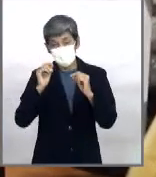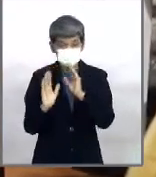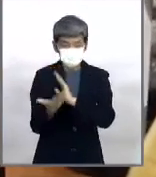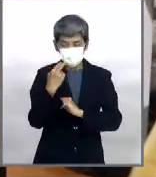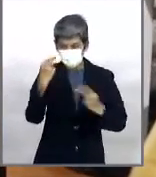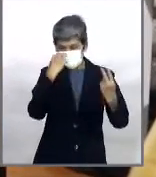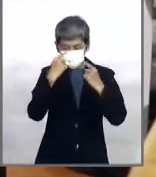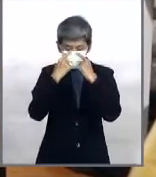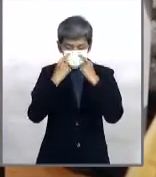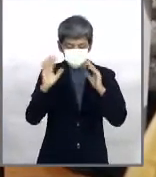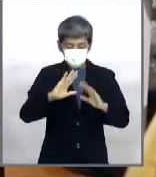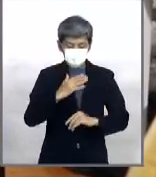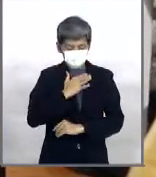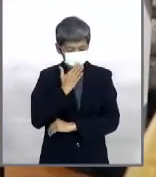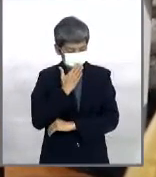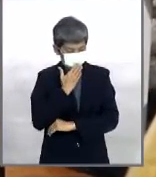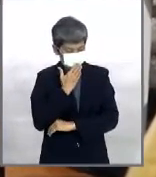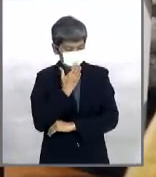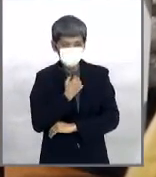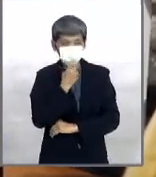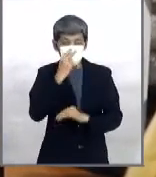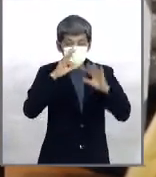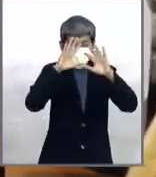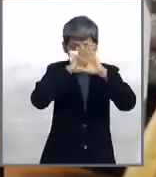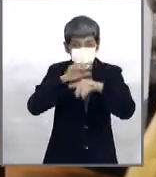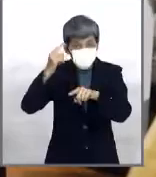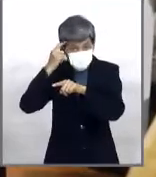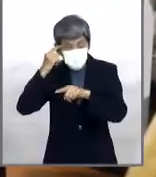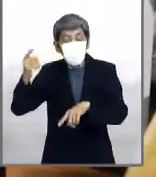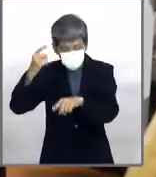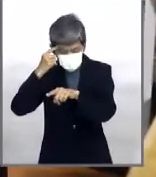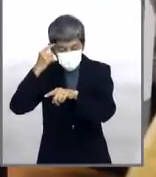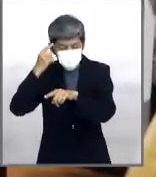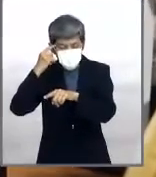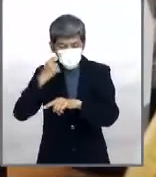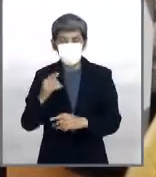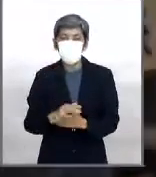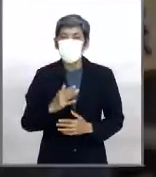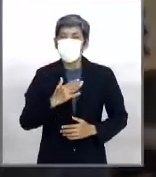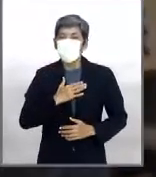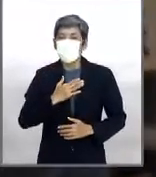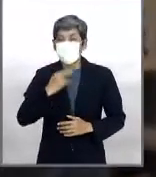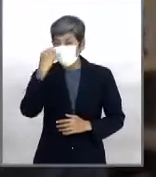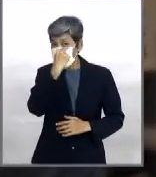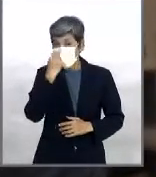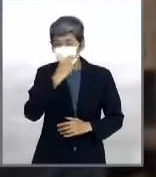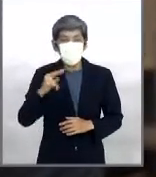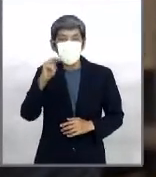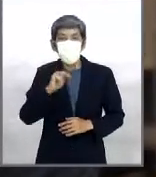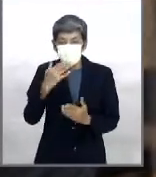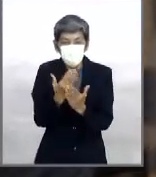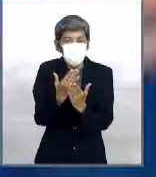ไม่ให้ใครรู้ว่าเราร้องไห้อย่างเงี้ยครับผมเน า ะ หมายถึงว่าที่เรามองไม่เห็นนะคะเขารู้ไหมคะ รู้เพราะว่าวันแรกที่ผมรักษาน้า